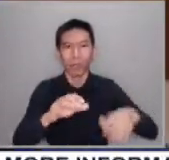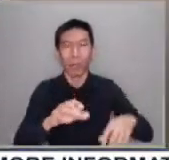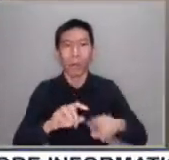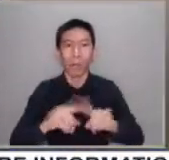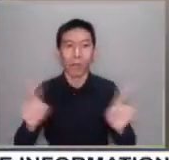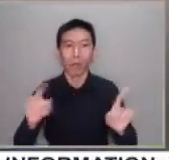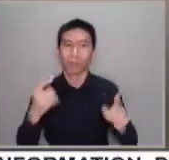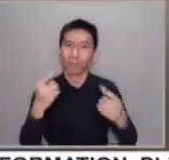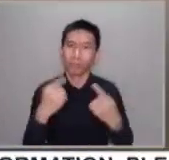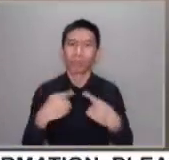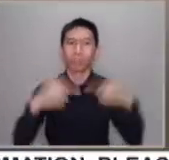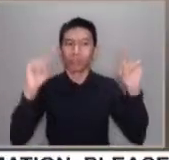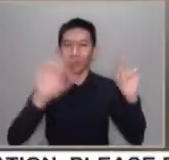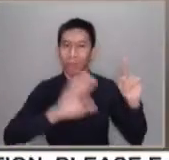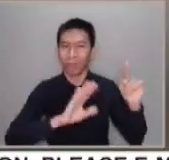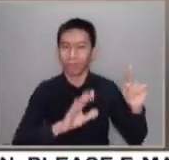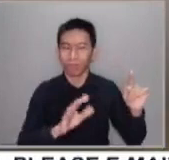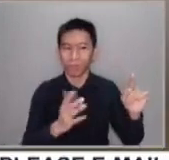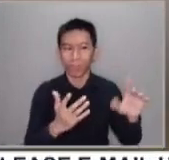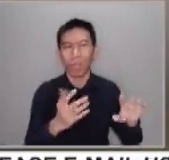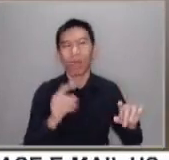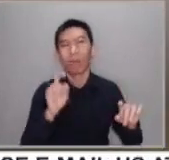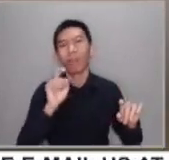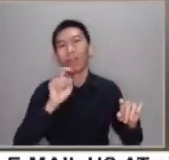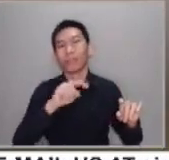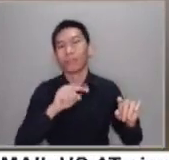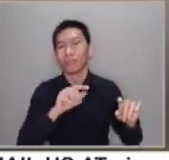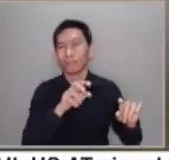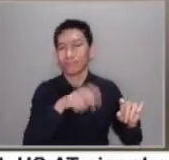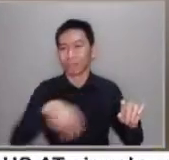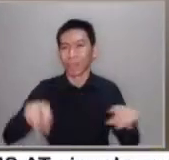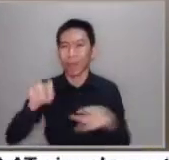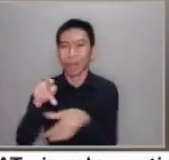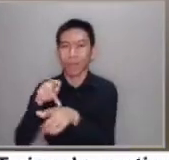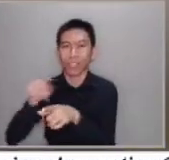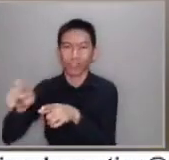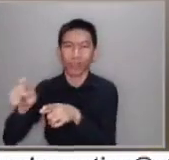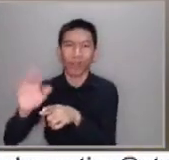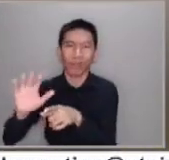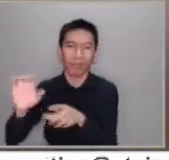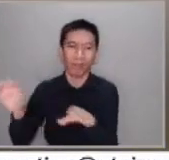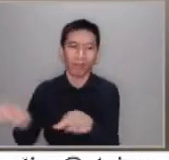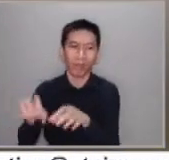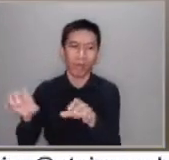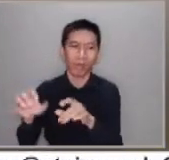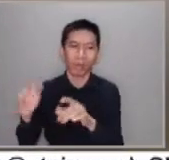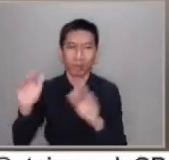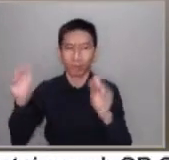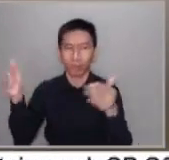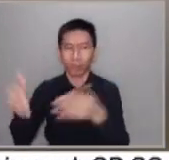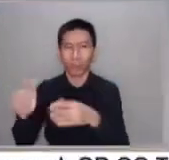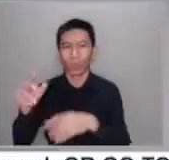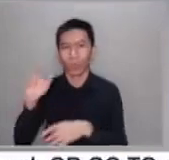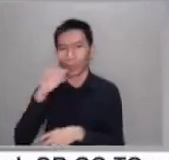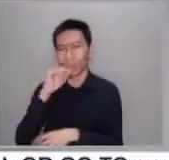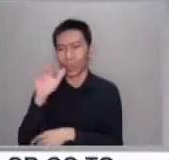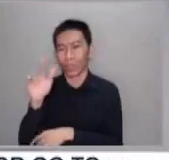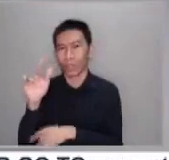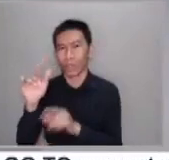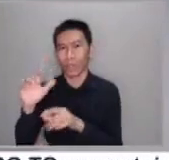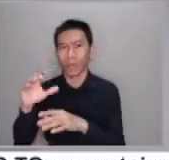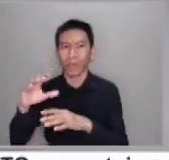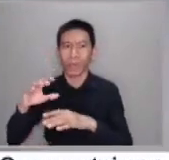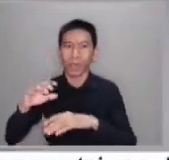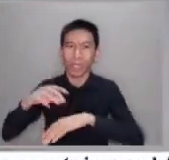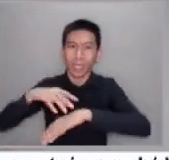rowing career, kinailangan ni Caballero na unahin ang kanyang professional career. Ang 25-year-old Camarines Norte native ay